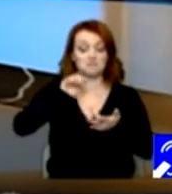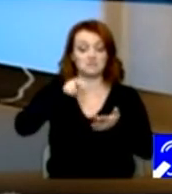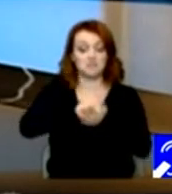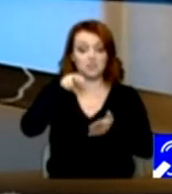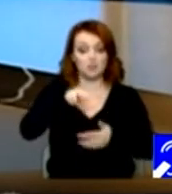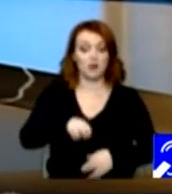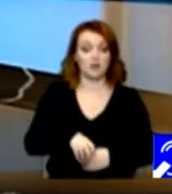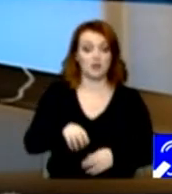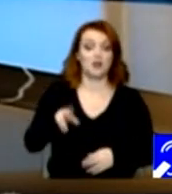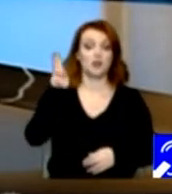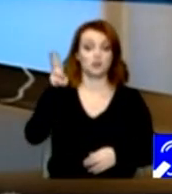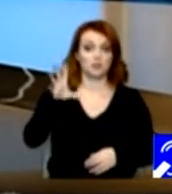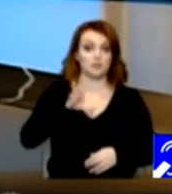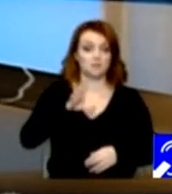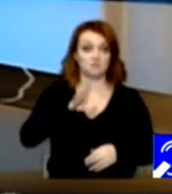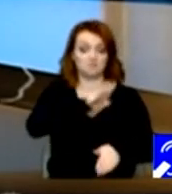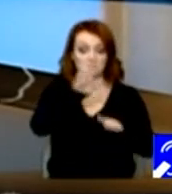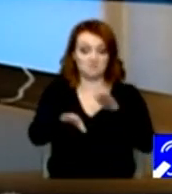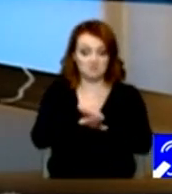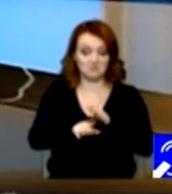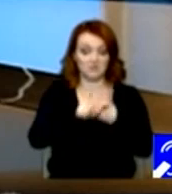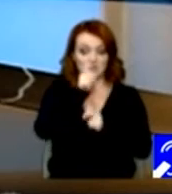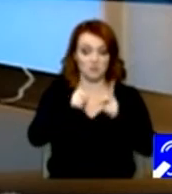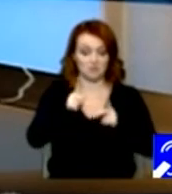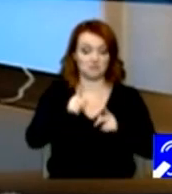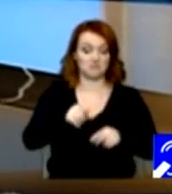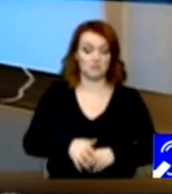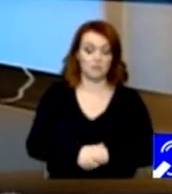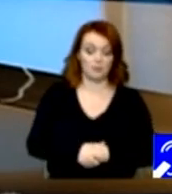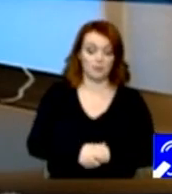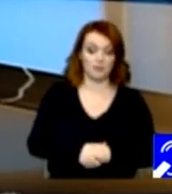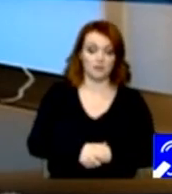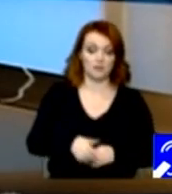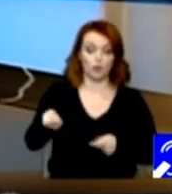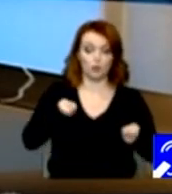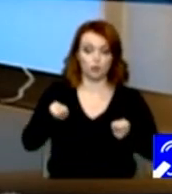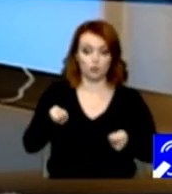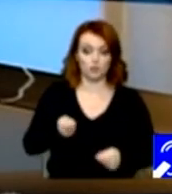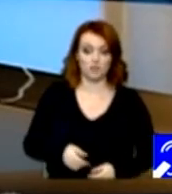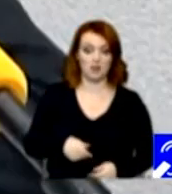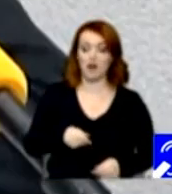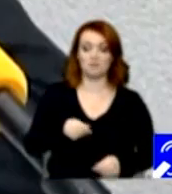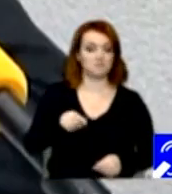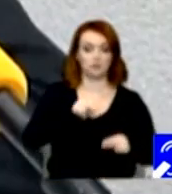conducerii instituției ofițerii de la fulger au negat că ar fi semnat o astfel de scrisoare